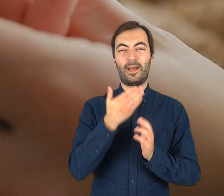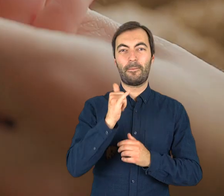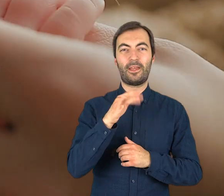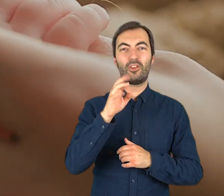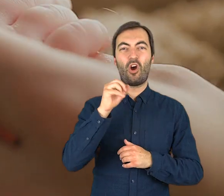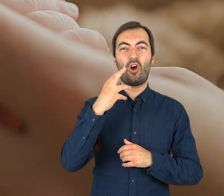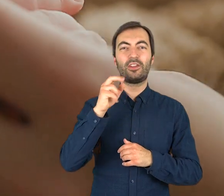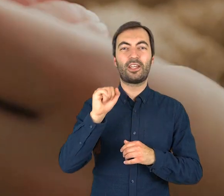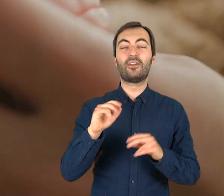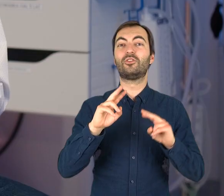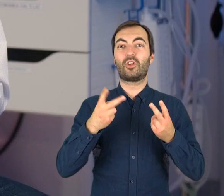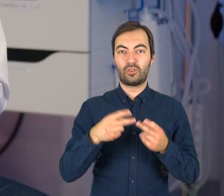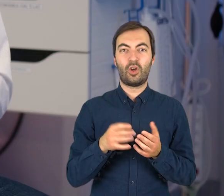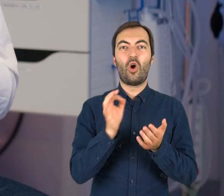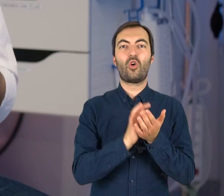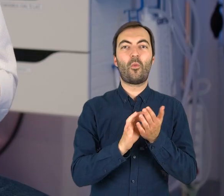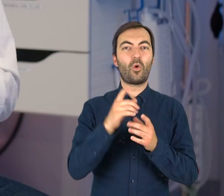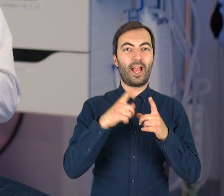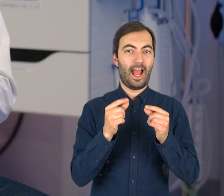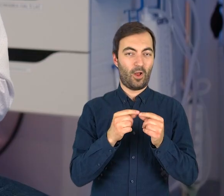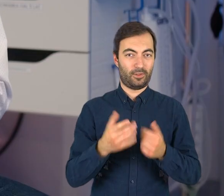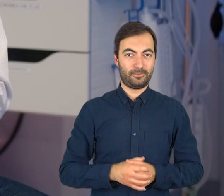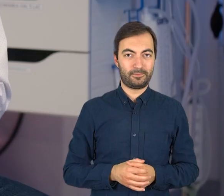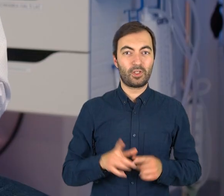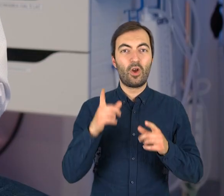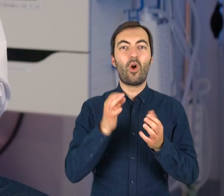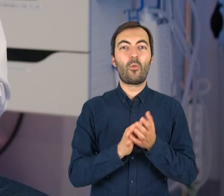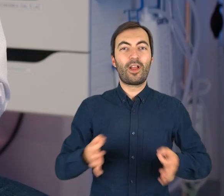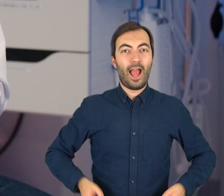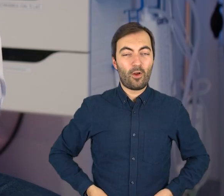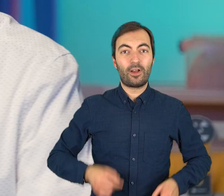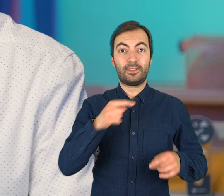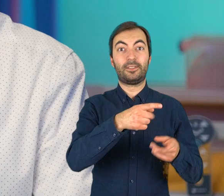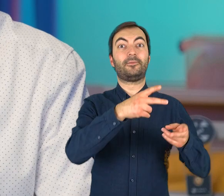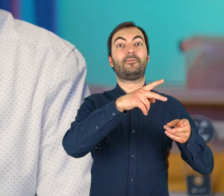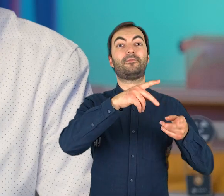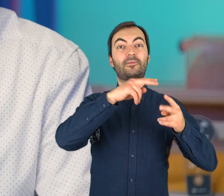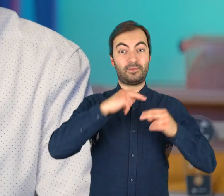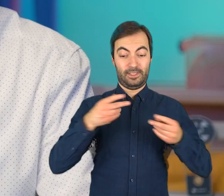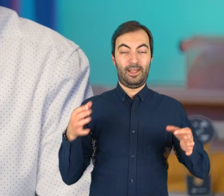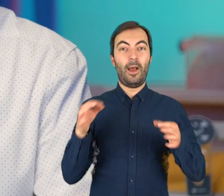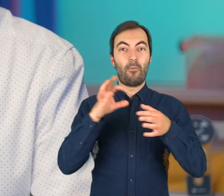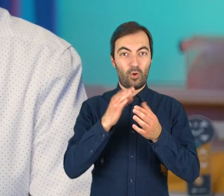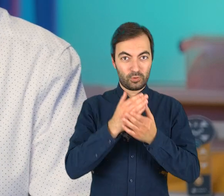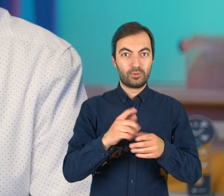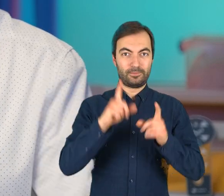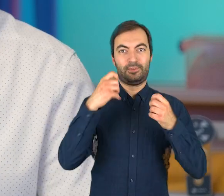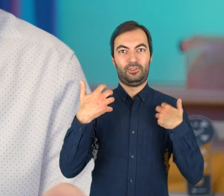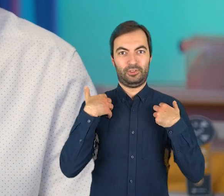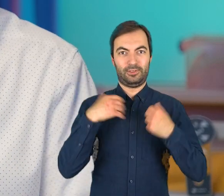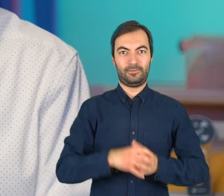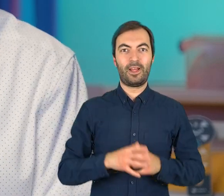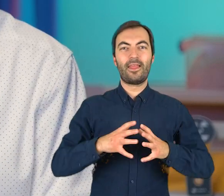z komórki jajowej, od której po zapłodnieniu zaczyna się nasze życie. Największy ludzki chromosom,